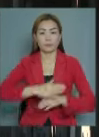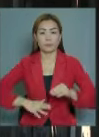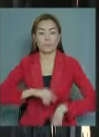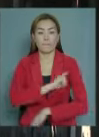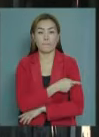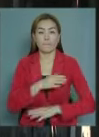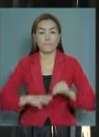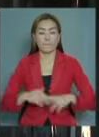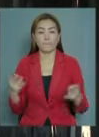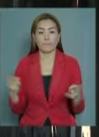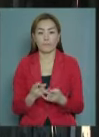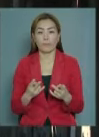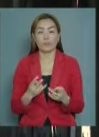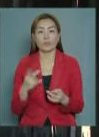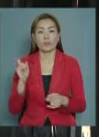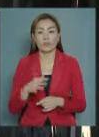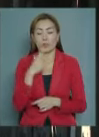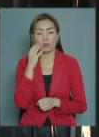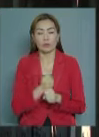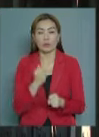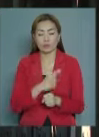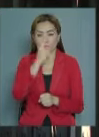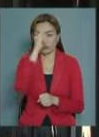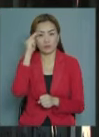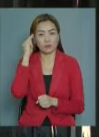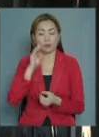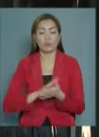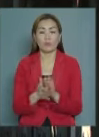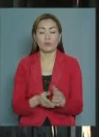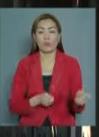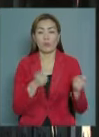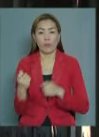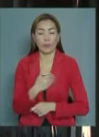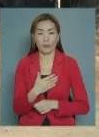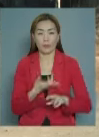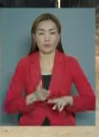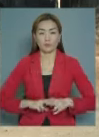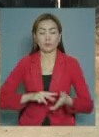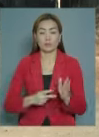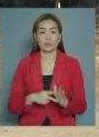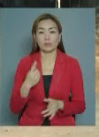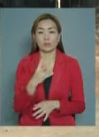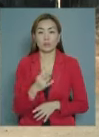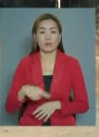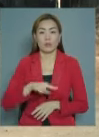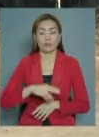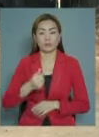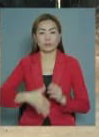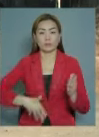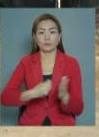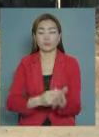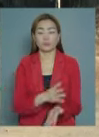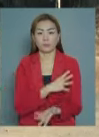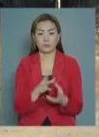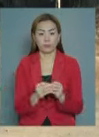саласының мықты мамандарын да шақыртқан. Тіпті шикізатын Үндістан мен Қытайдан алдырмақшы болған. Ал осы жобаға 1 миллиард теңгеге жуық қаржы